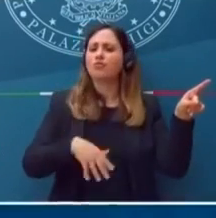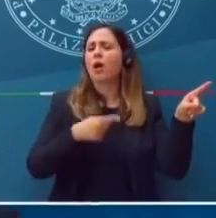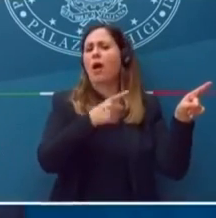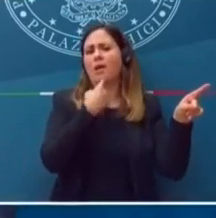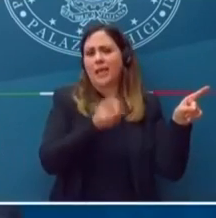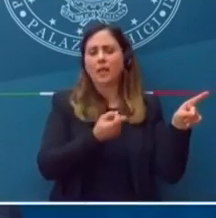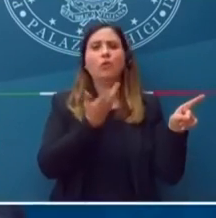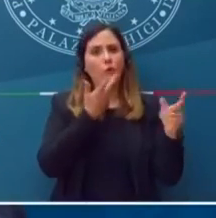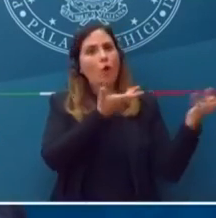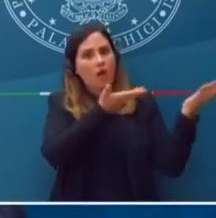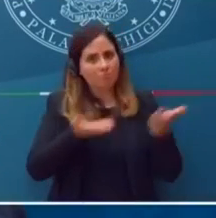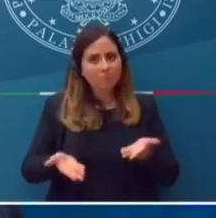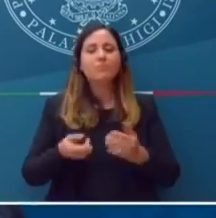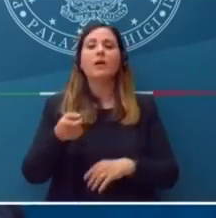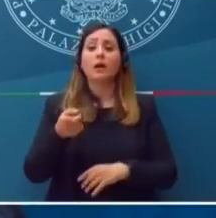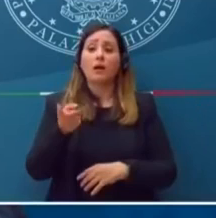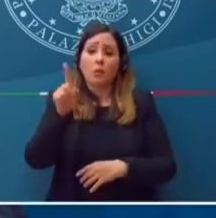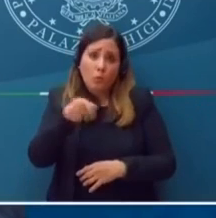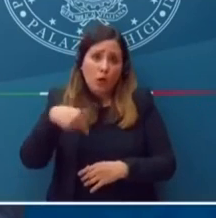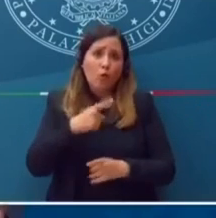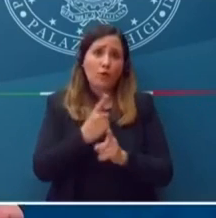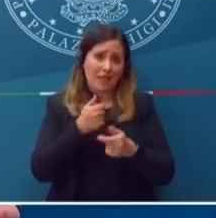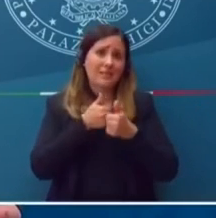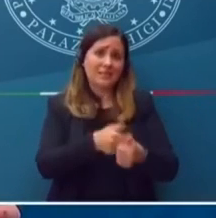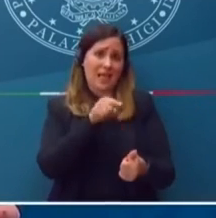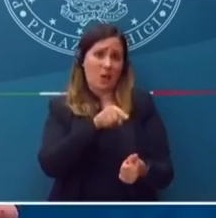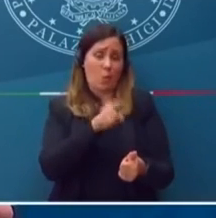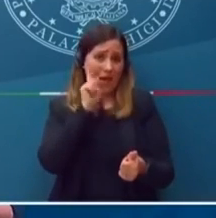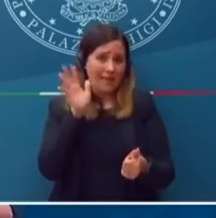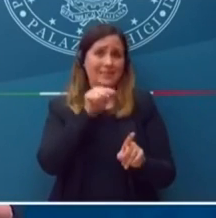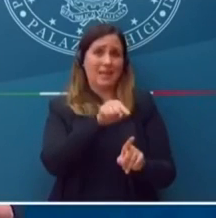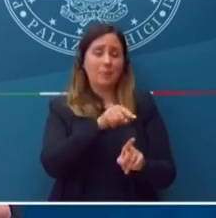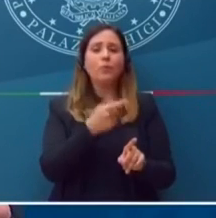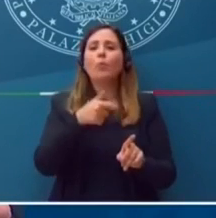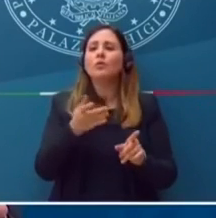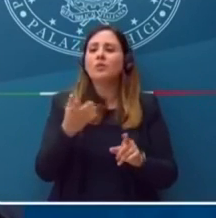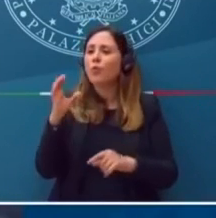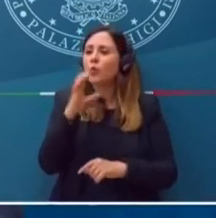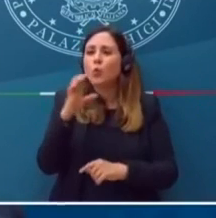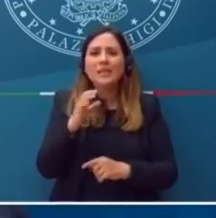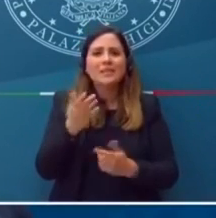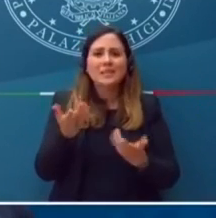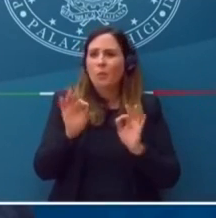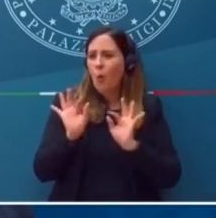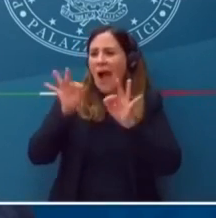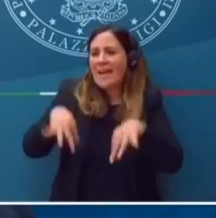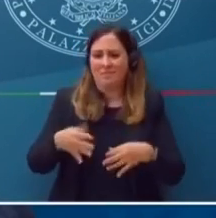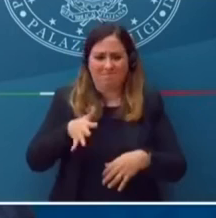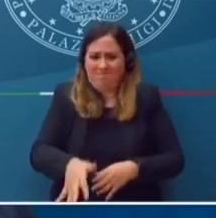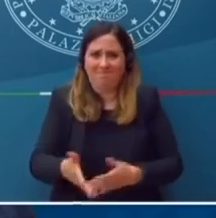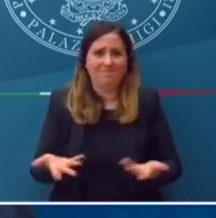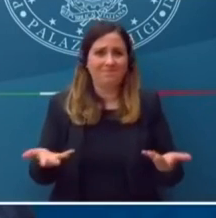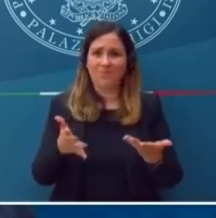È quello che dovremo fare subito, non perché la stagione estiva è domani. Quindi ci sono molte cose